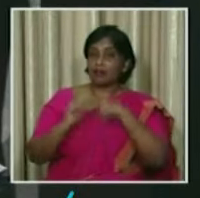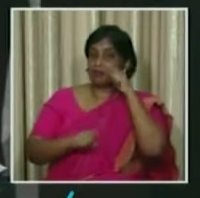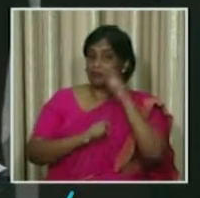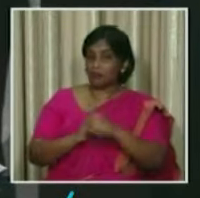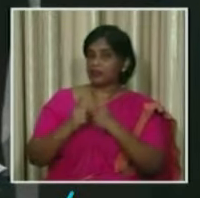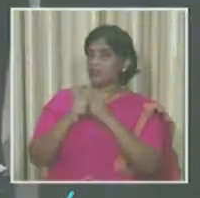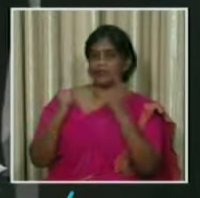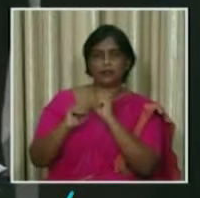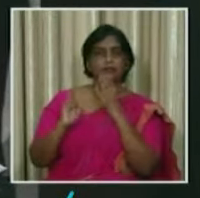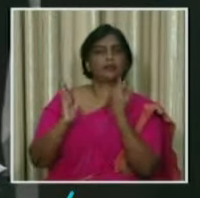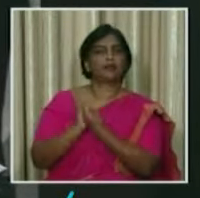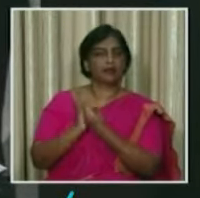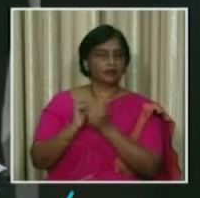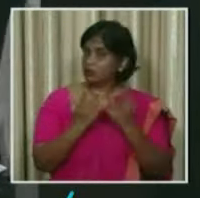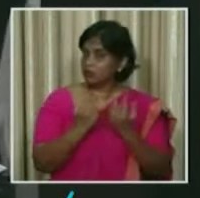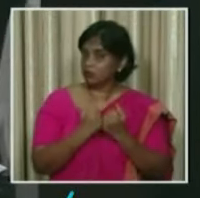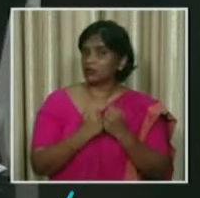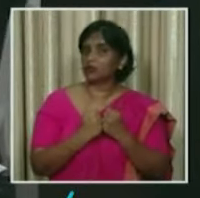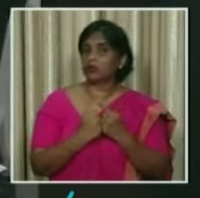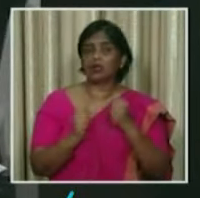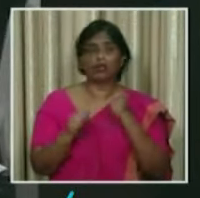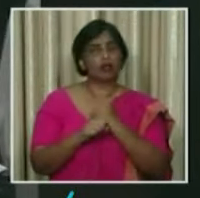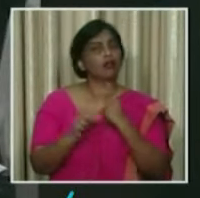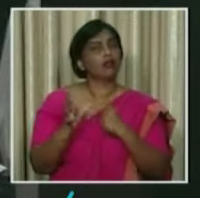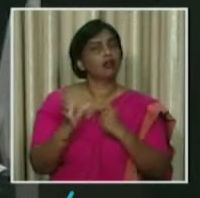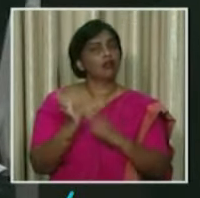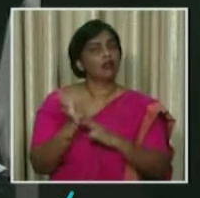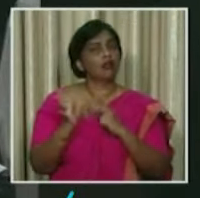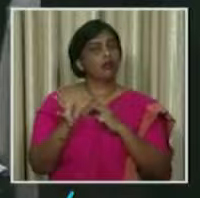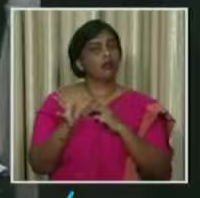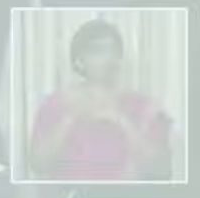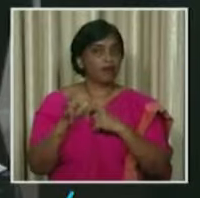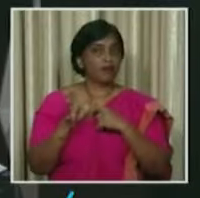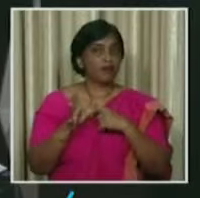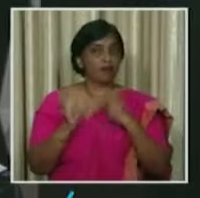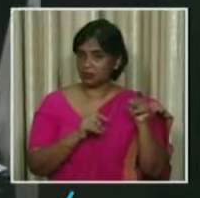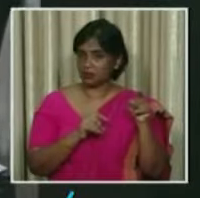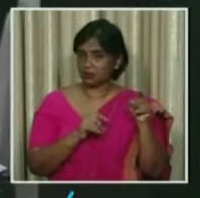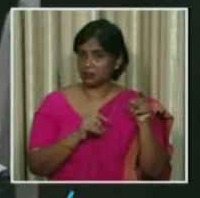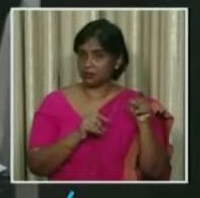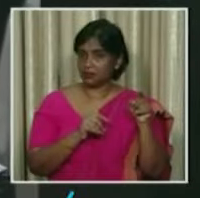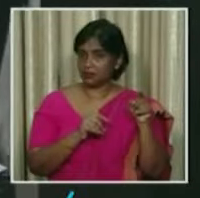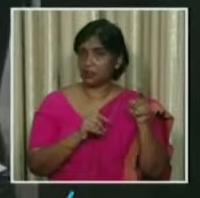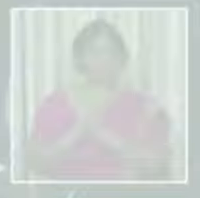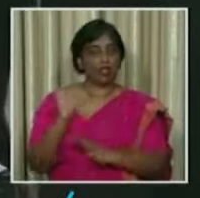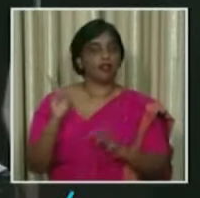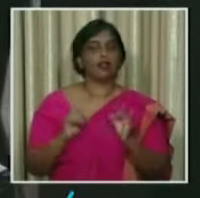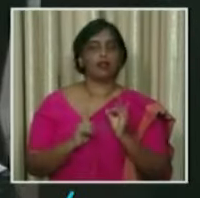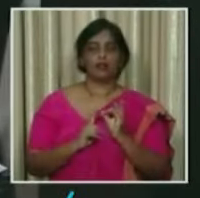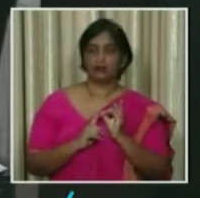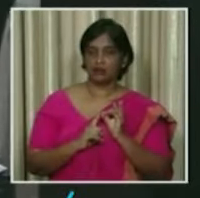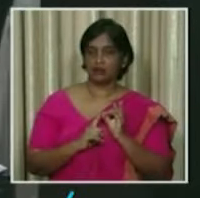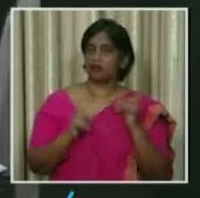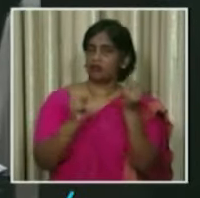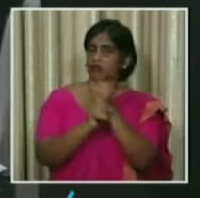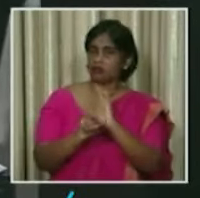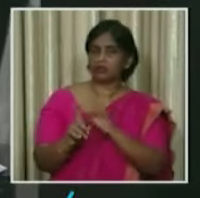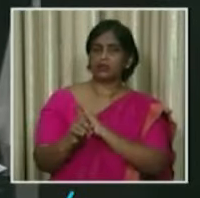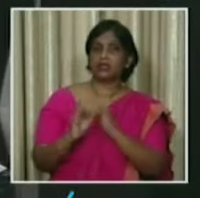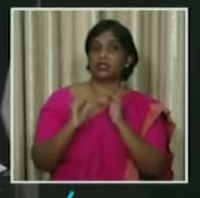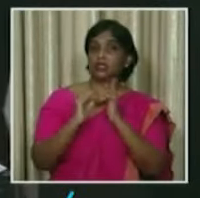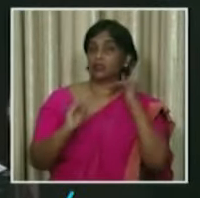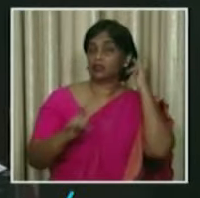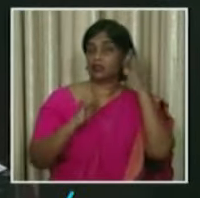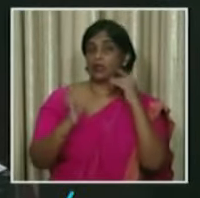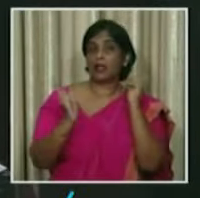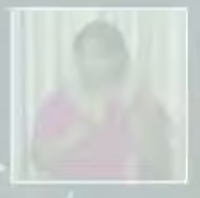වෙනස් ප්‍රතිපත්තියකුත් ක්‍රියාත්මක කරලා තිබෙනවා. ගානාවේ මොහමඩ් අමීන් අඩම් කියන මුදල් ඇමතිතුමා ඍජුවම ඉන්ටර්නැෂනල්